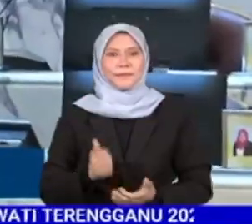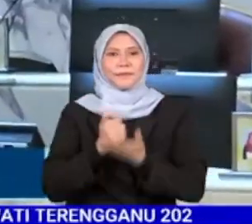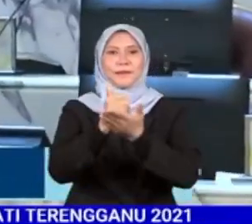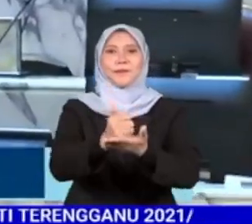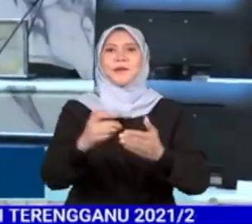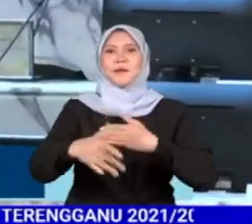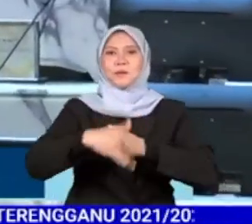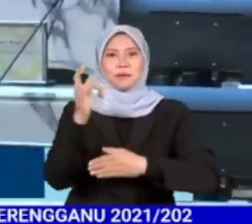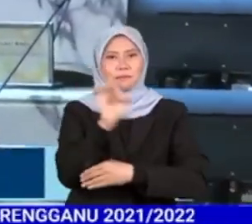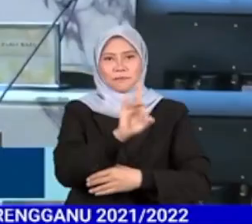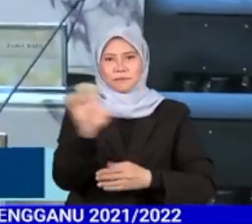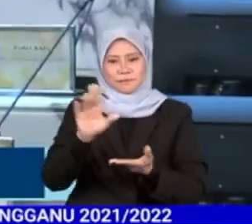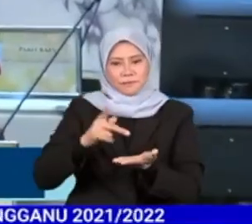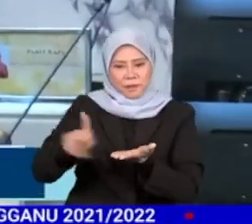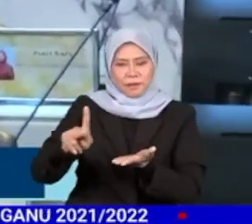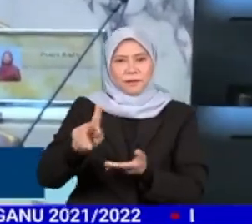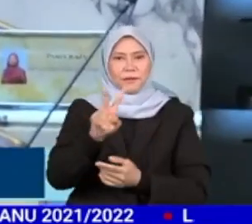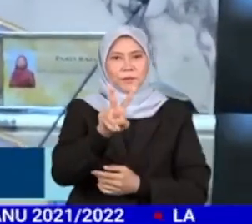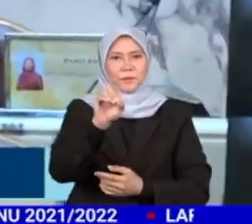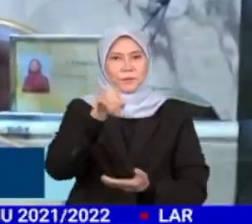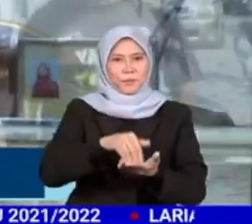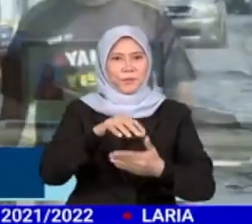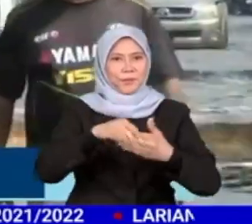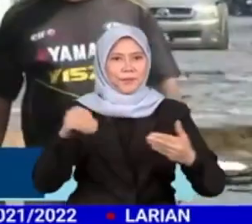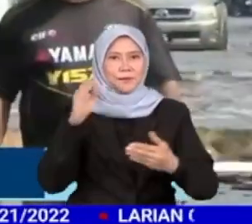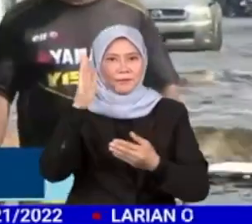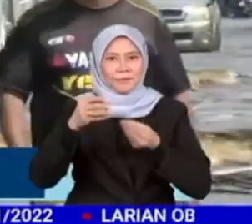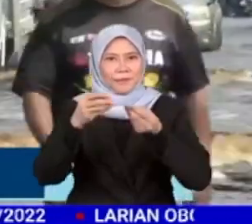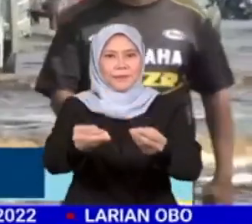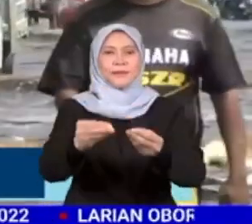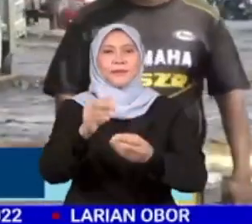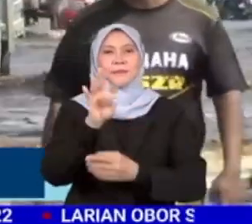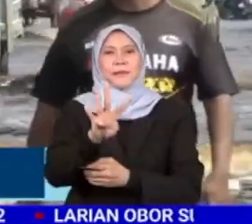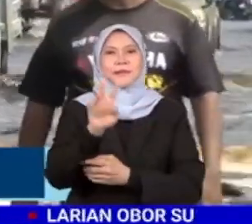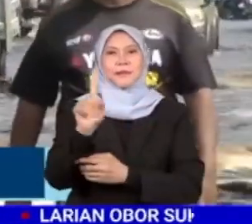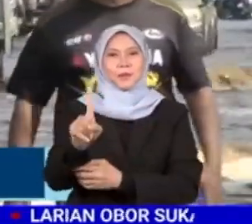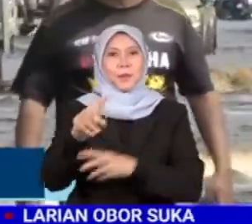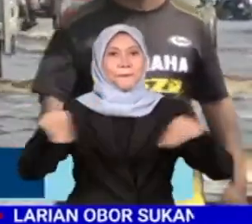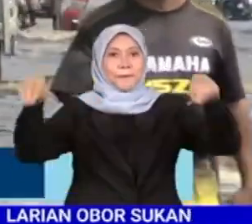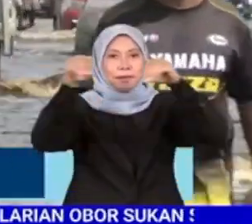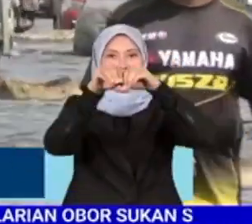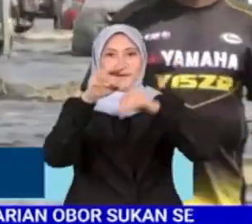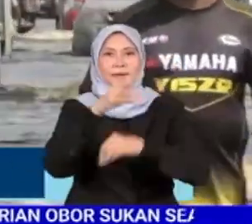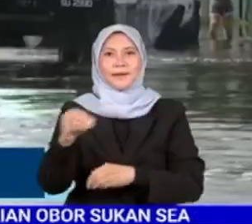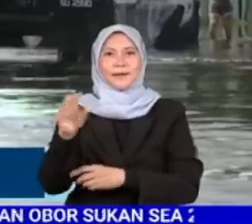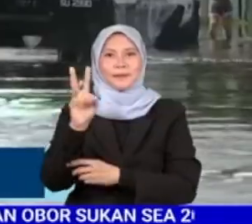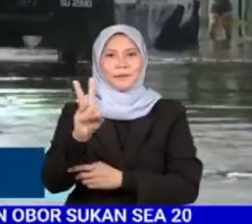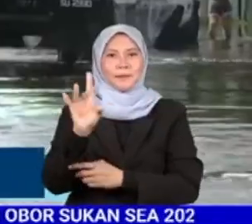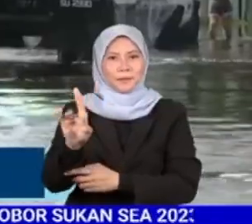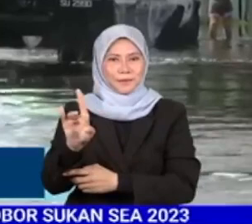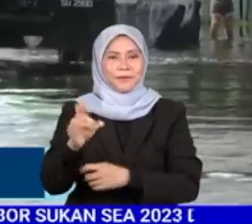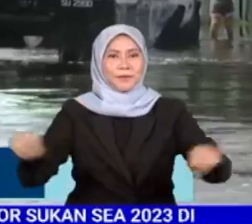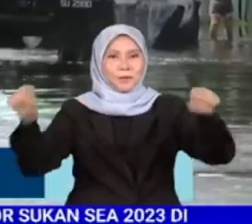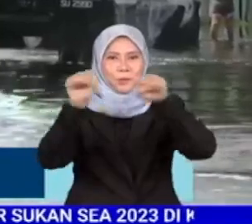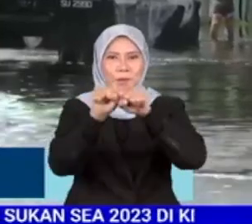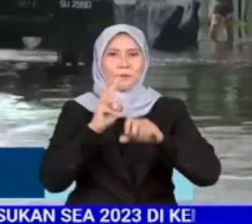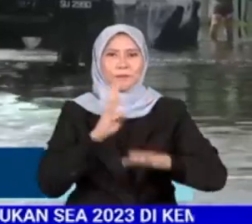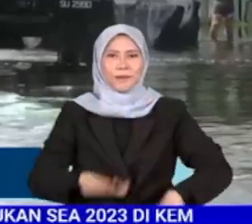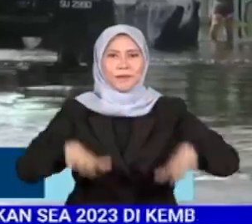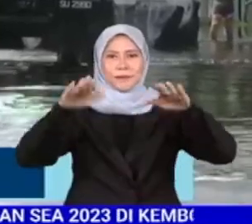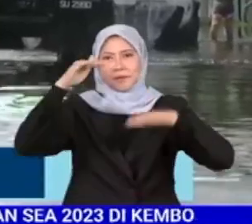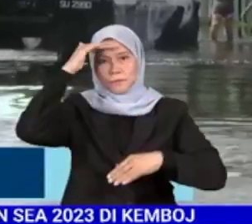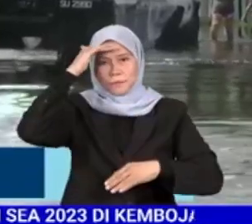Bantuan awal sekali bayar maksimum RM20,000 akan diberi kepada 41 masjid dan 68 surau terjejas banjir di